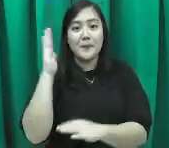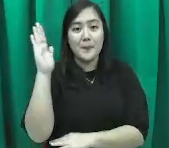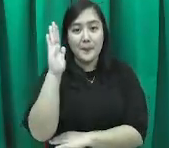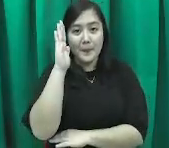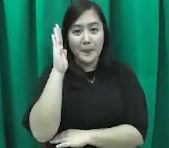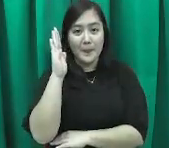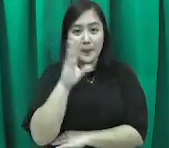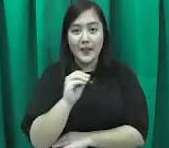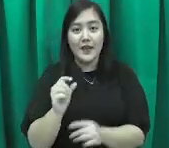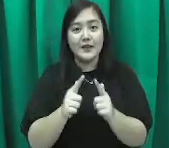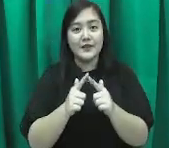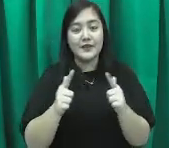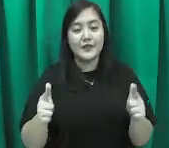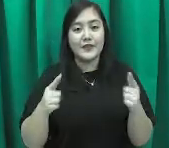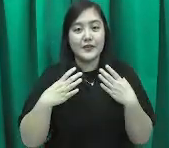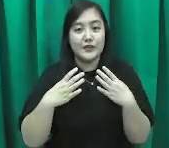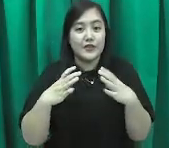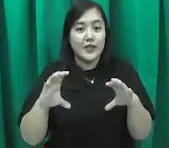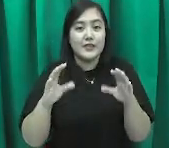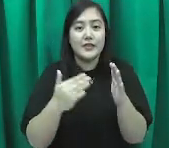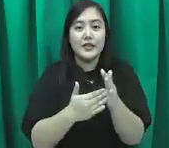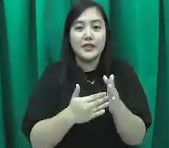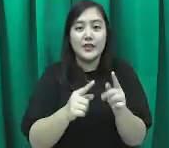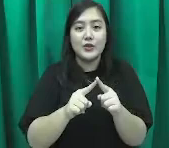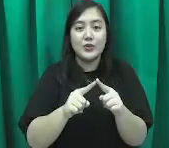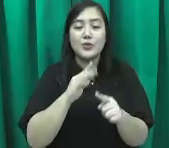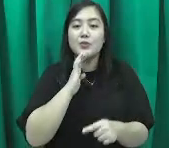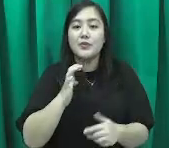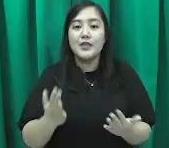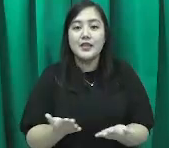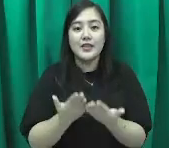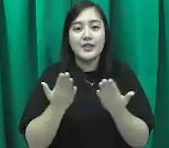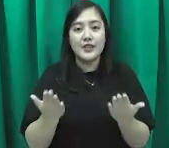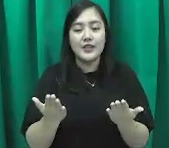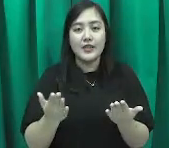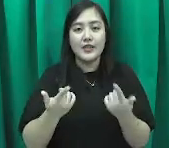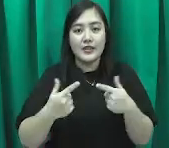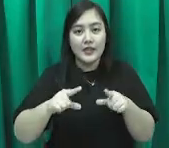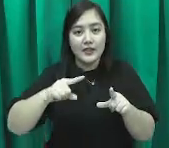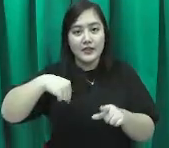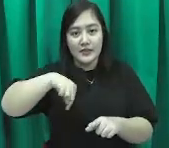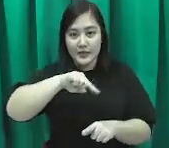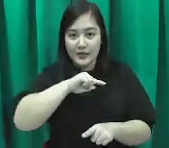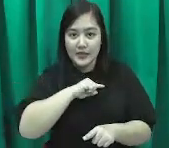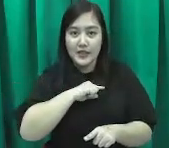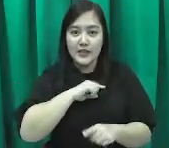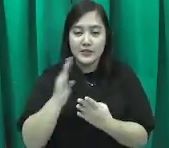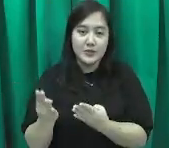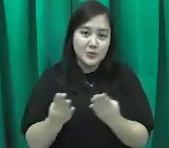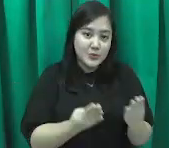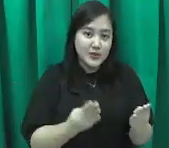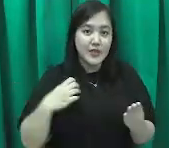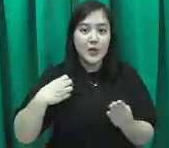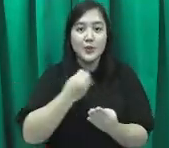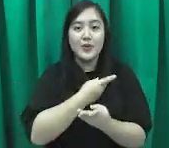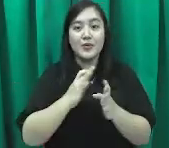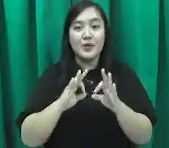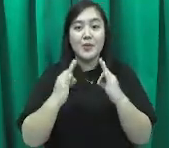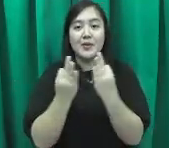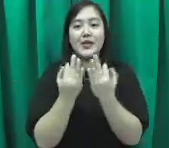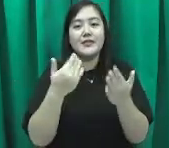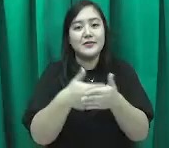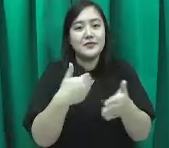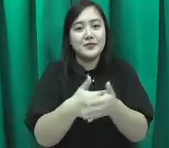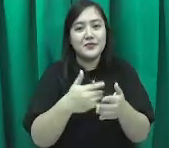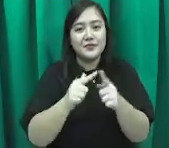muli na nandito sa inyong harapan. At let's all get our family closer to God. Ayan, at